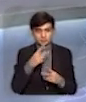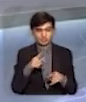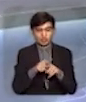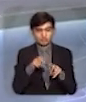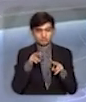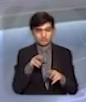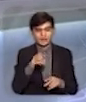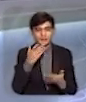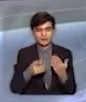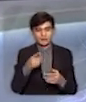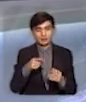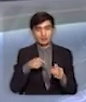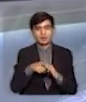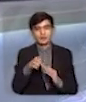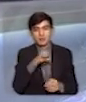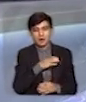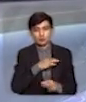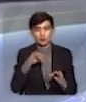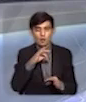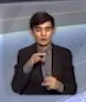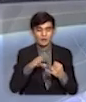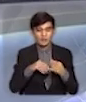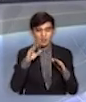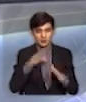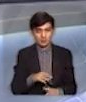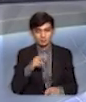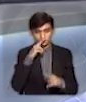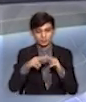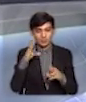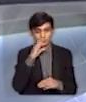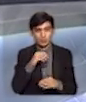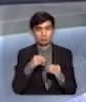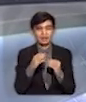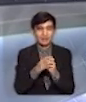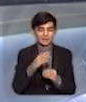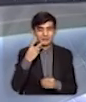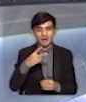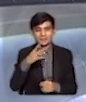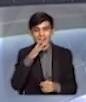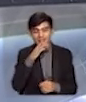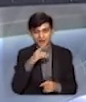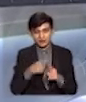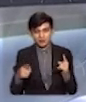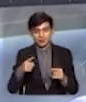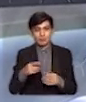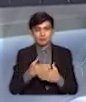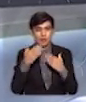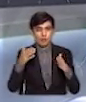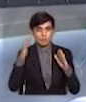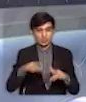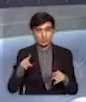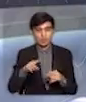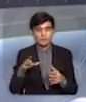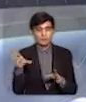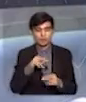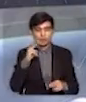жұмыстары жанданбаса, пайдалы қазбаларға бай кейбір аймақтарда 15-20 жылдан кейін кен орындарының қорлары мүлдем таусылуы